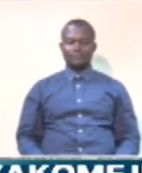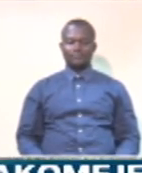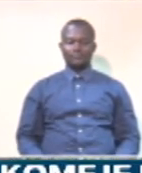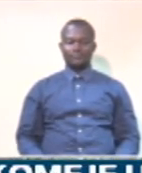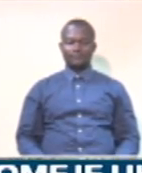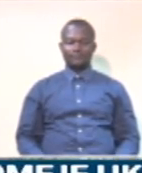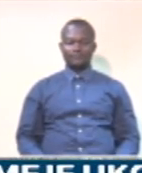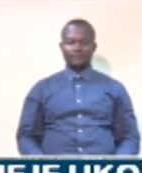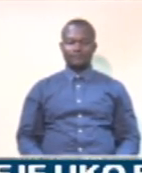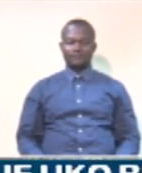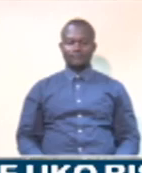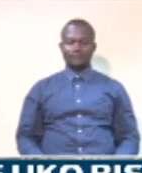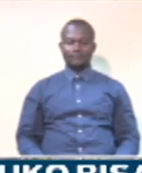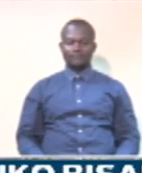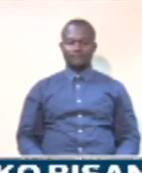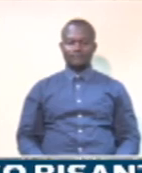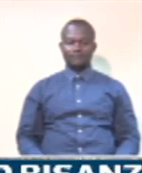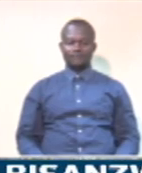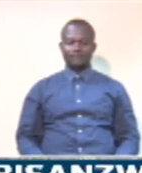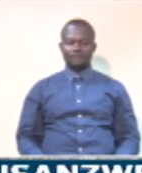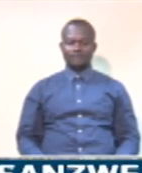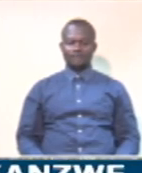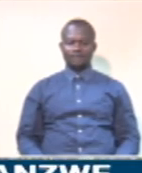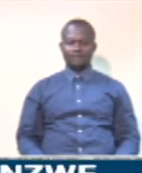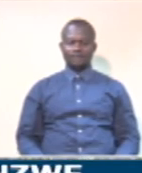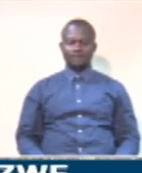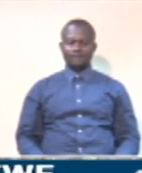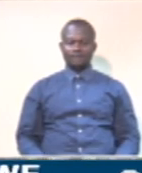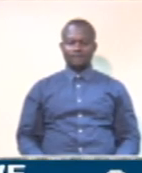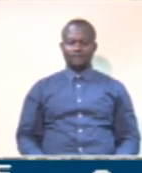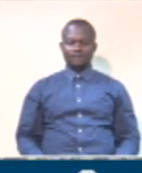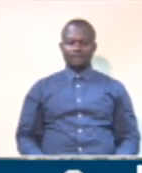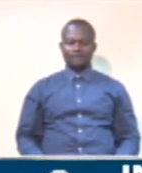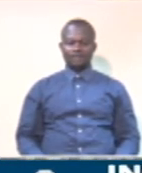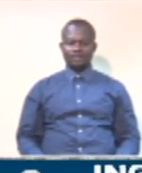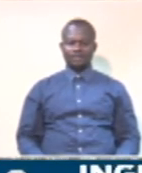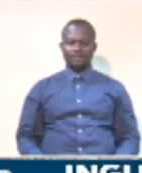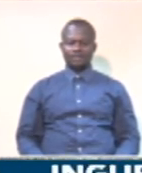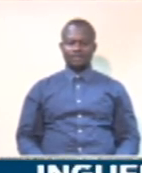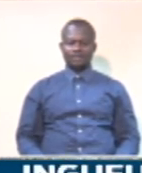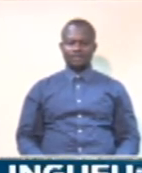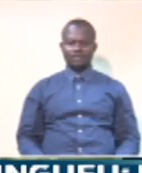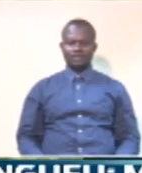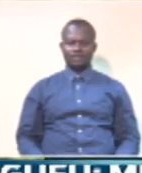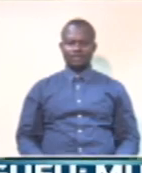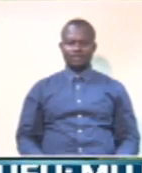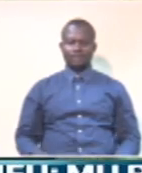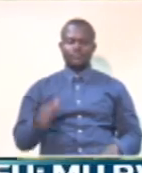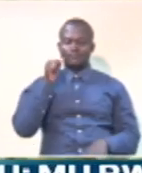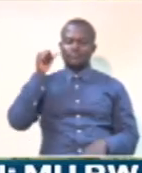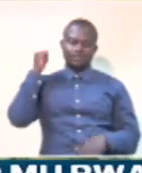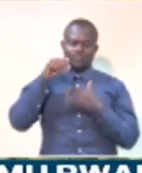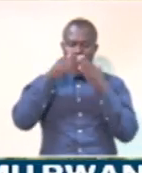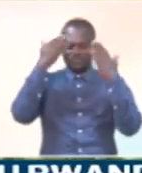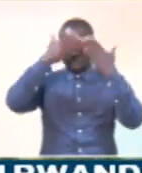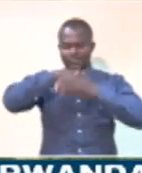injeme tulilala tu mzuri basi tuliacha manyumba wazi tungura sikia wengine baisha bipie pie jo kumugoro banga